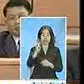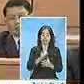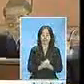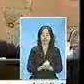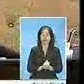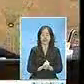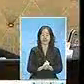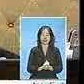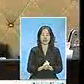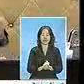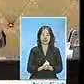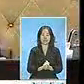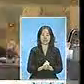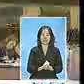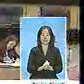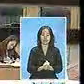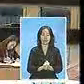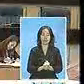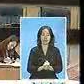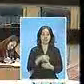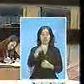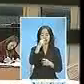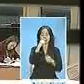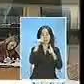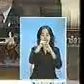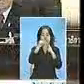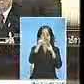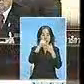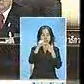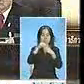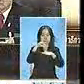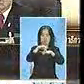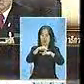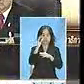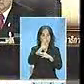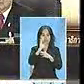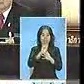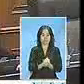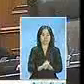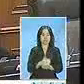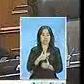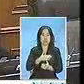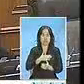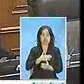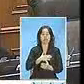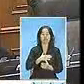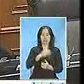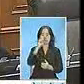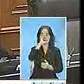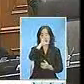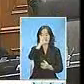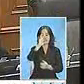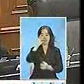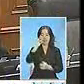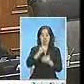ท่านพูดให้ตรงเลยนะครับท่านประสงค์จะได้สบายใจฮะไม่ใช่แต่งตั้ง ถ้ามันสะกิดใจก็ขอเป็นสรรหาก็ได ้สรรหาน